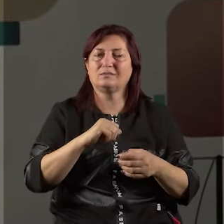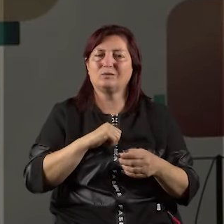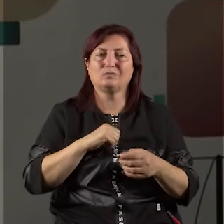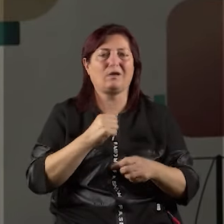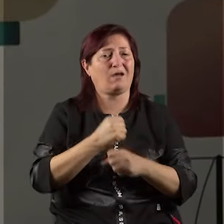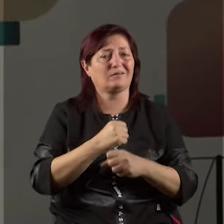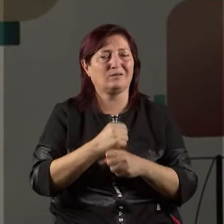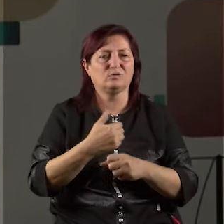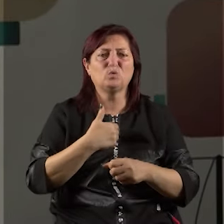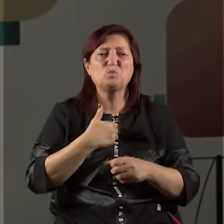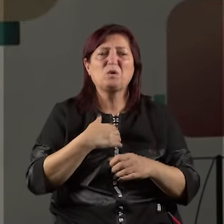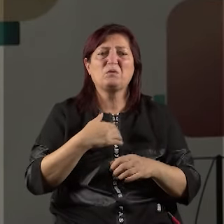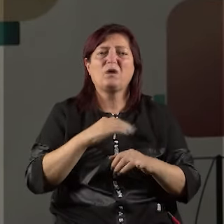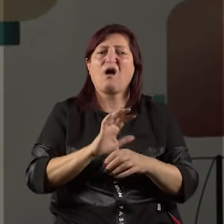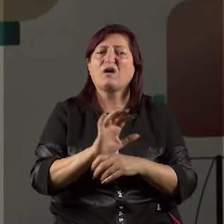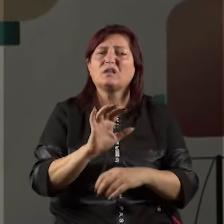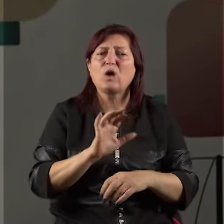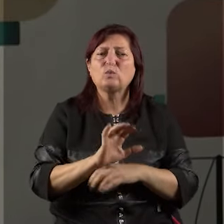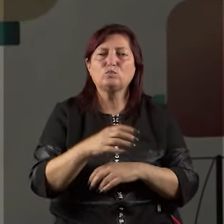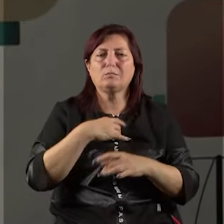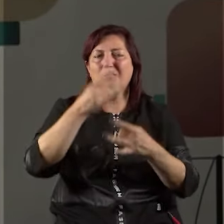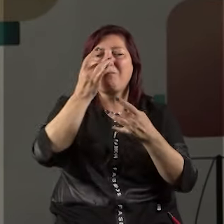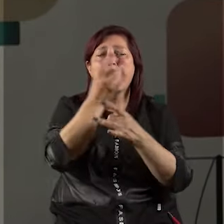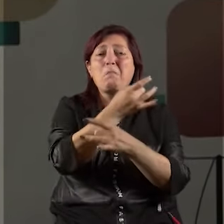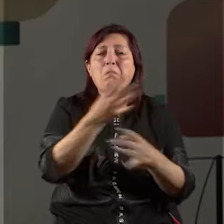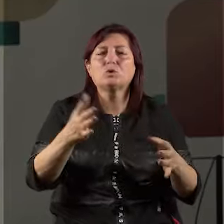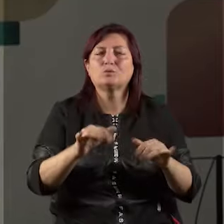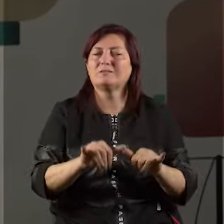ուզում եմ, որ նաև մշակույթը զարգանա եւ մեր